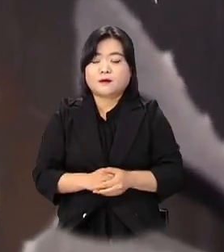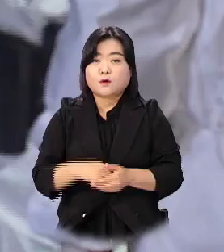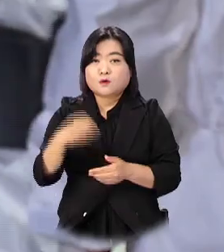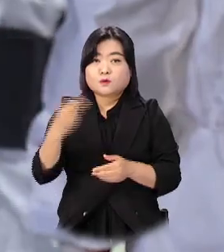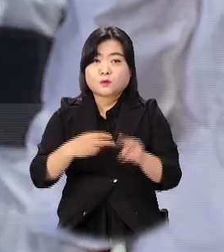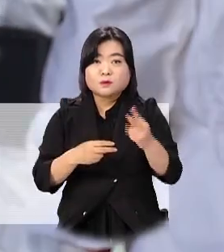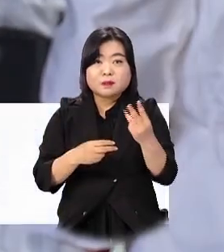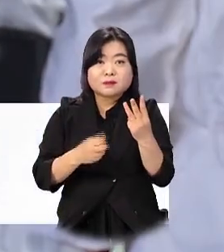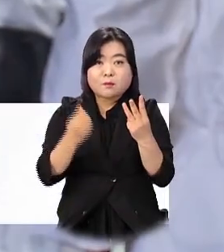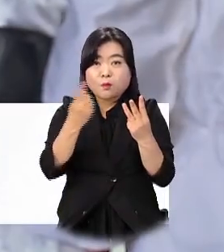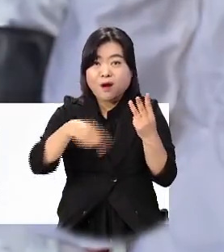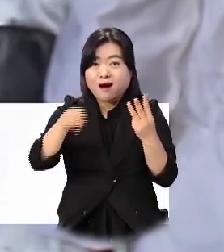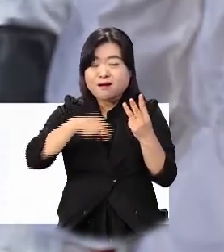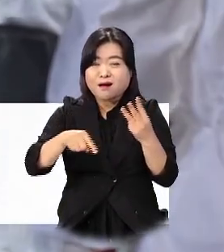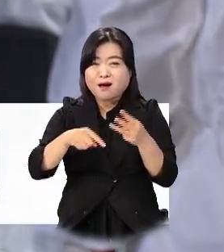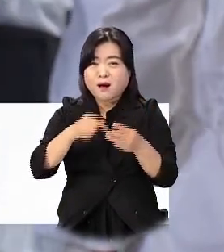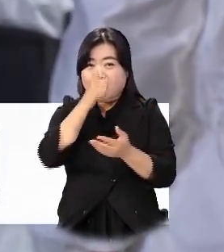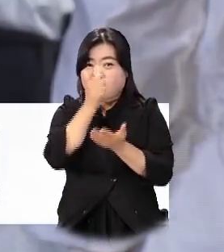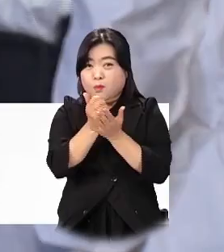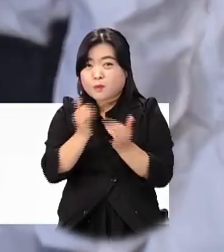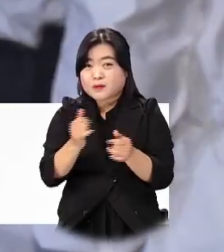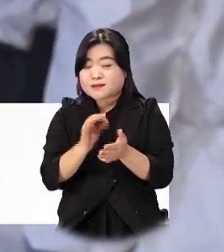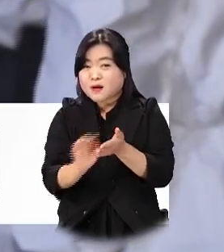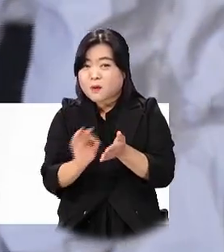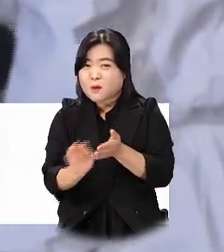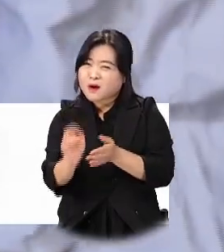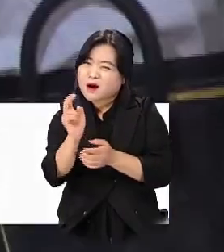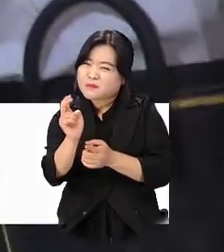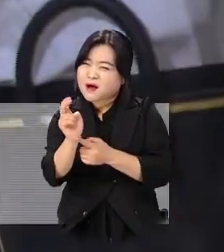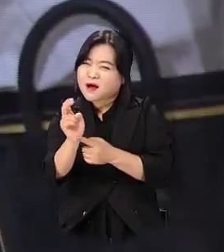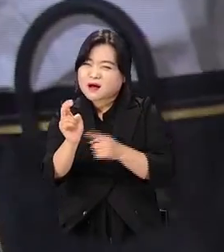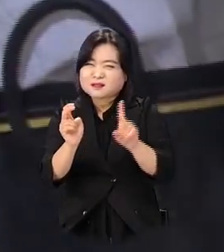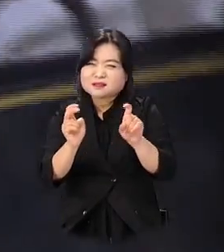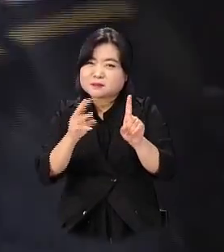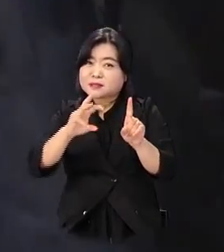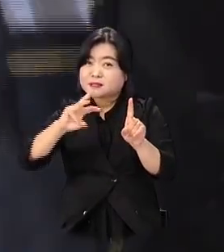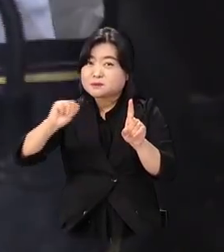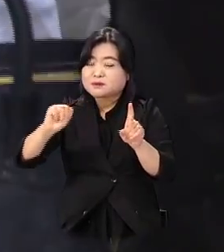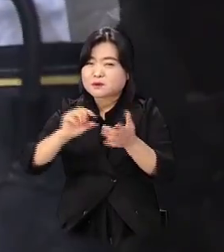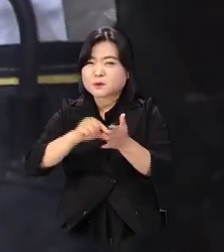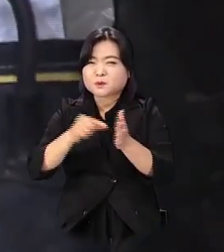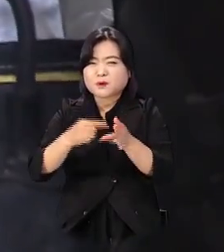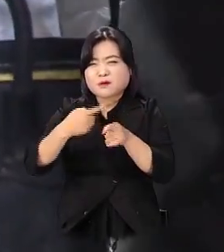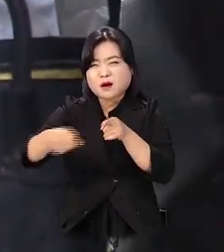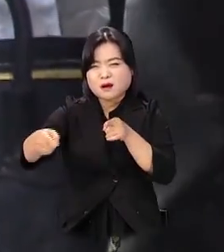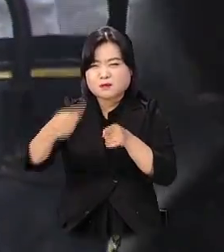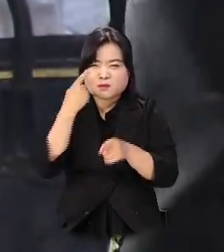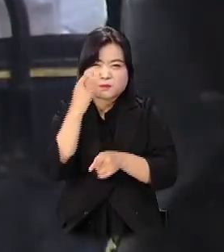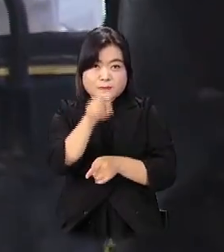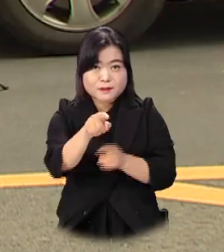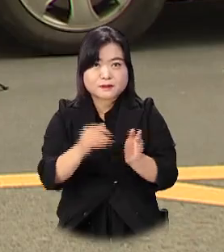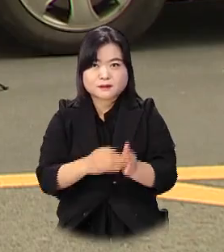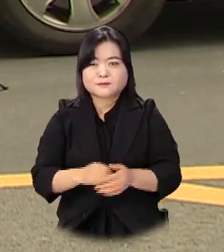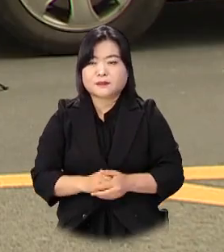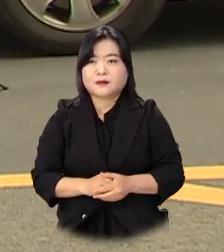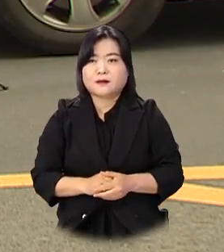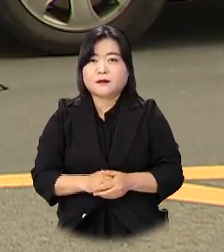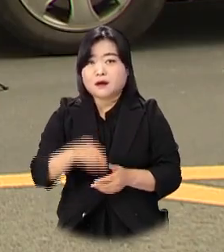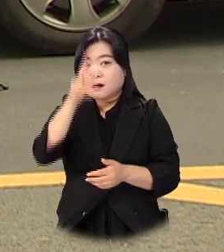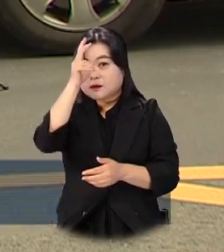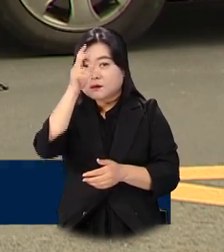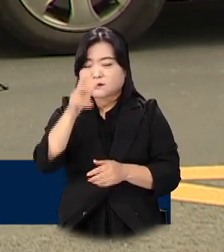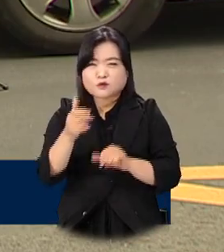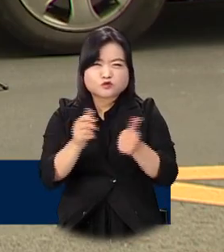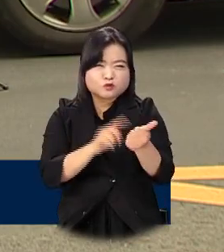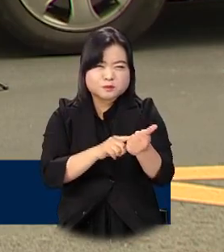또 203호 안에서 방화범이 사용한 것으로 추정되는 11cm 길이의 흉기 한 점이 발견됐습니다. 경찰은